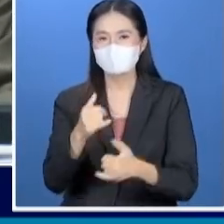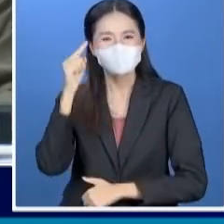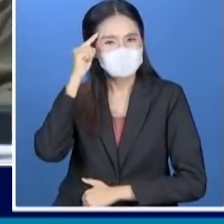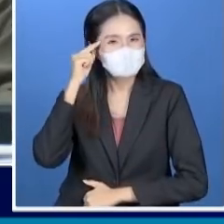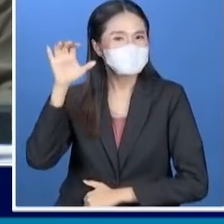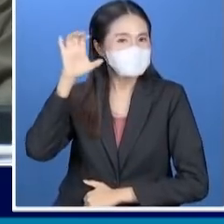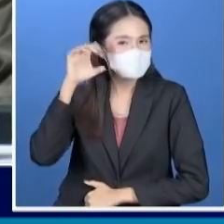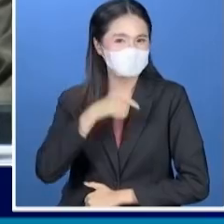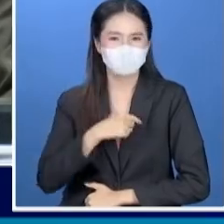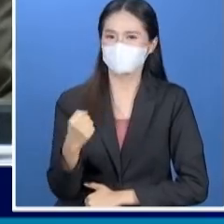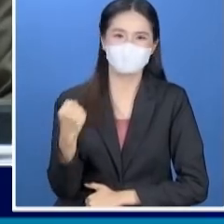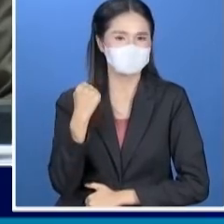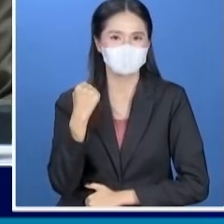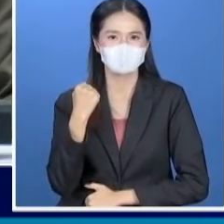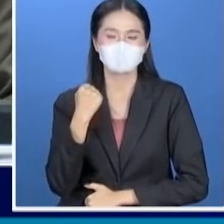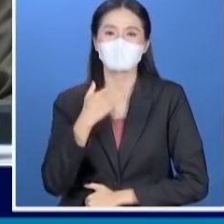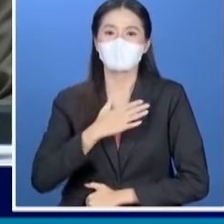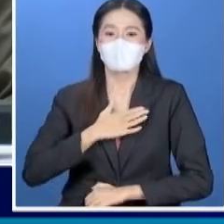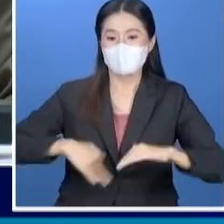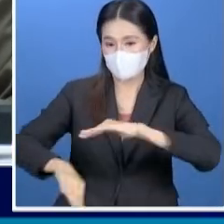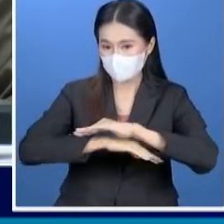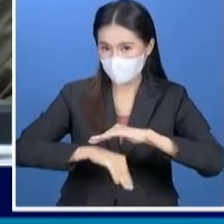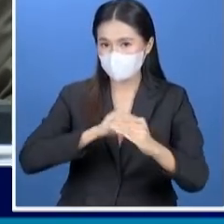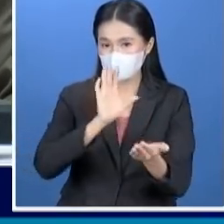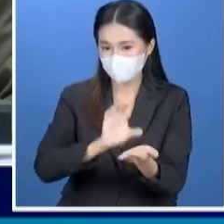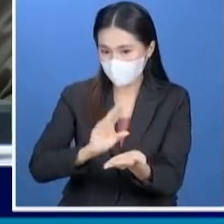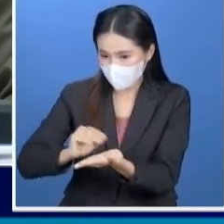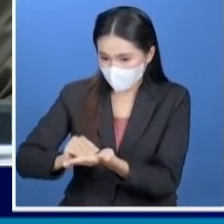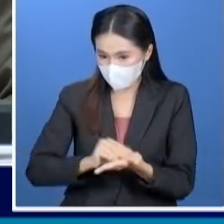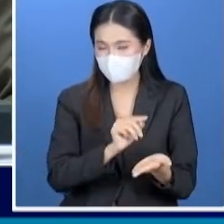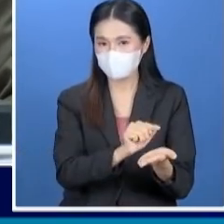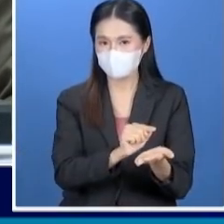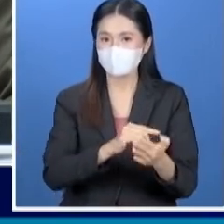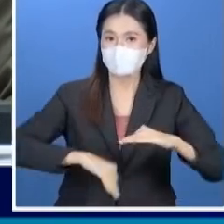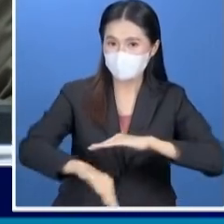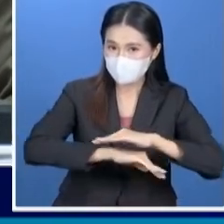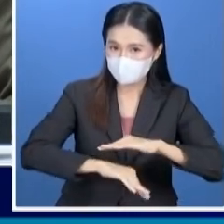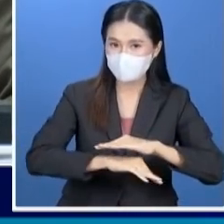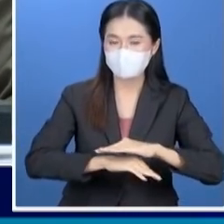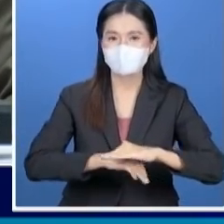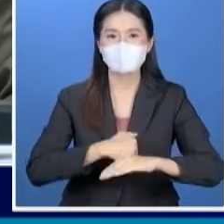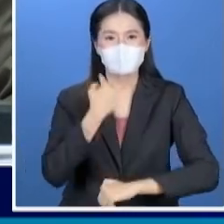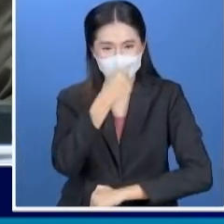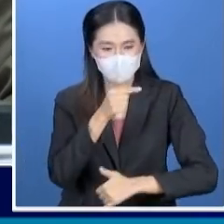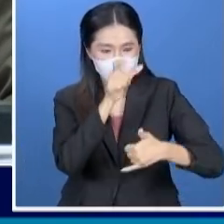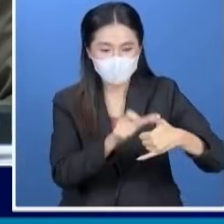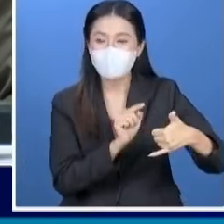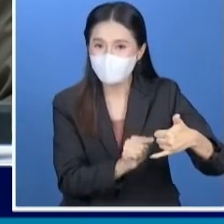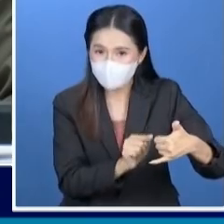นะฮะเรามีความมั่นใจว่าจากพยานหลักฐานที่เรารวบรวมมานะครับไม่ว่าจะเป็นผู้กล่าวหาพยานบุคค